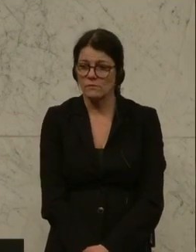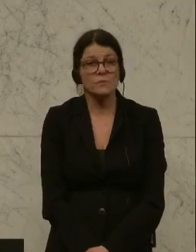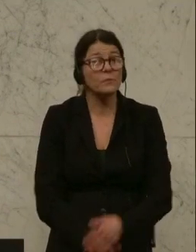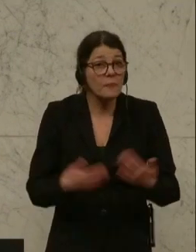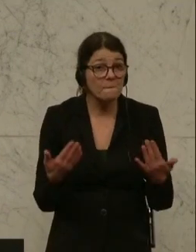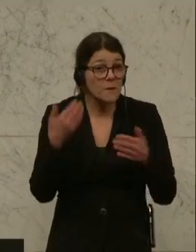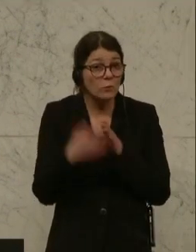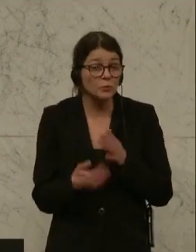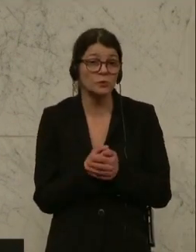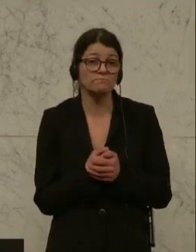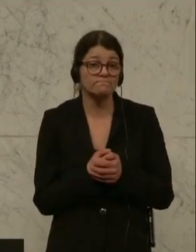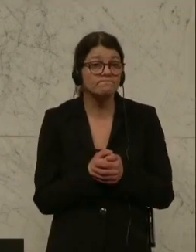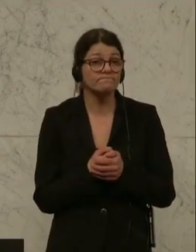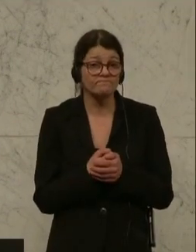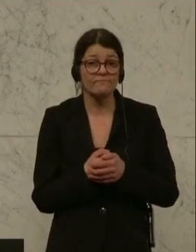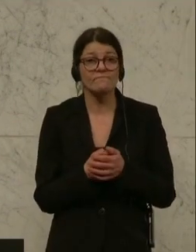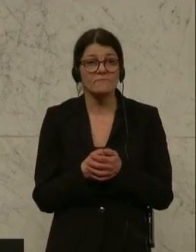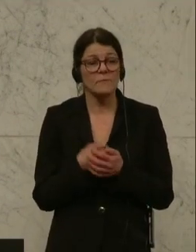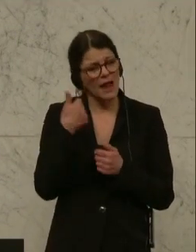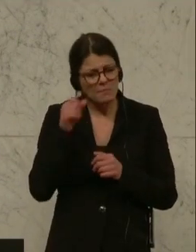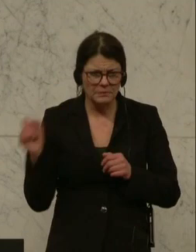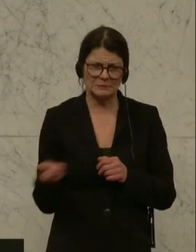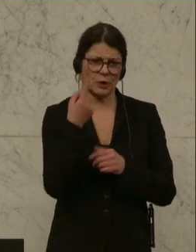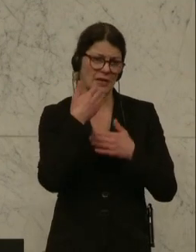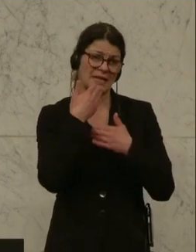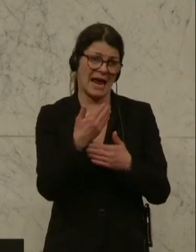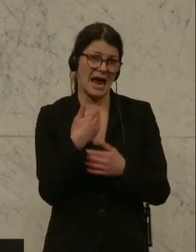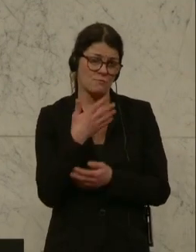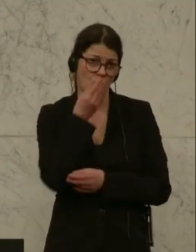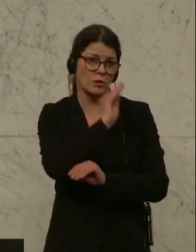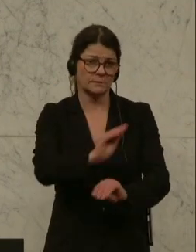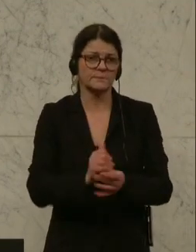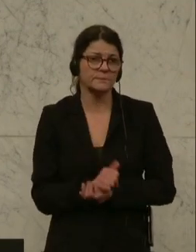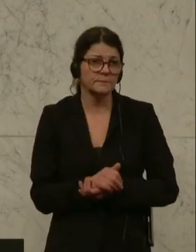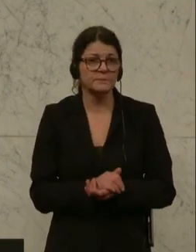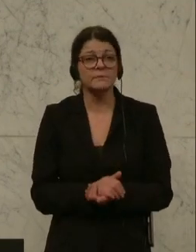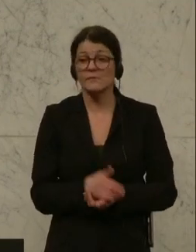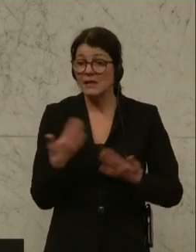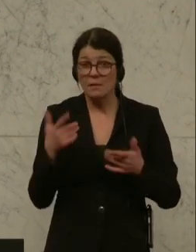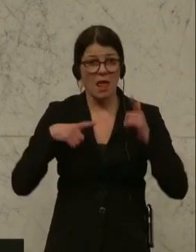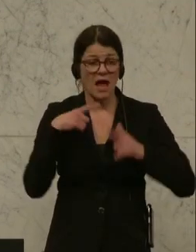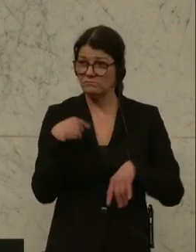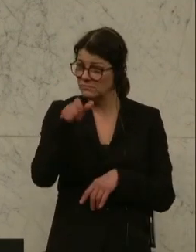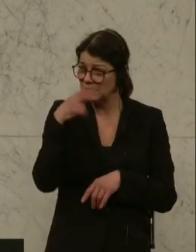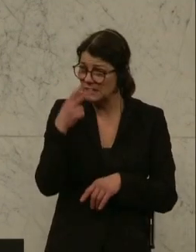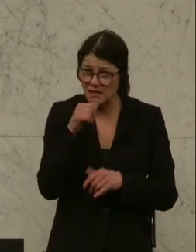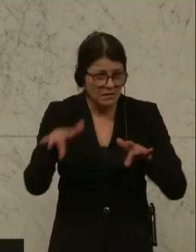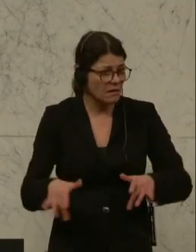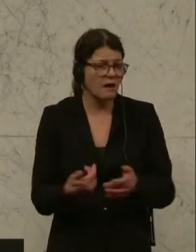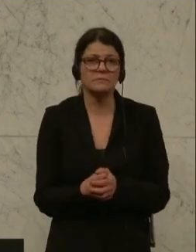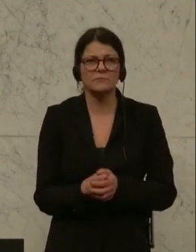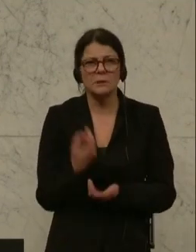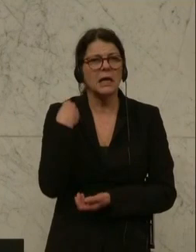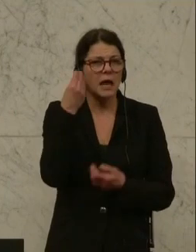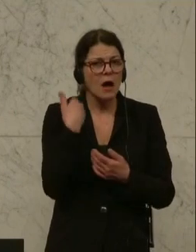und zum Schluss möchte ich noch zu einem ganz besonderen Dank kommen leider sehe ich ihn nicht hier aber